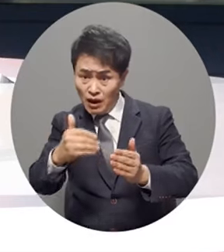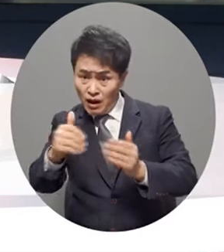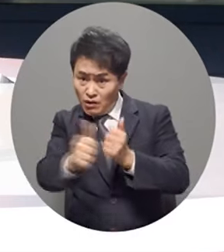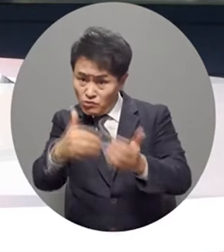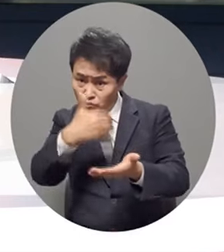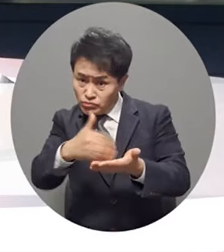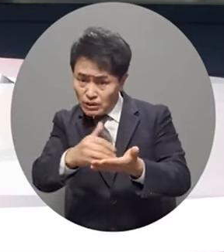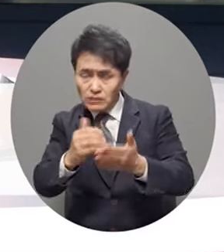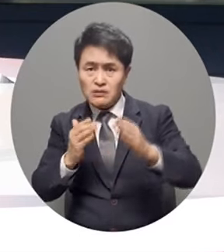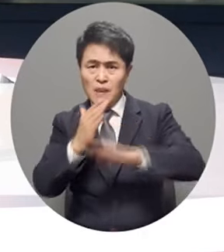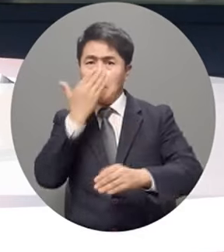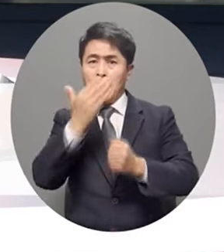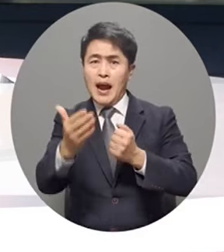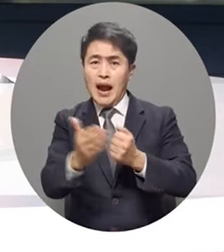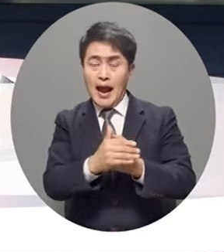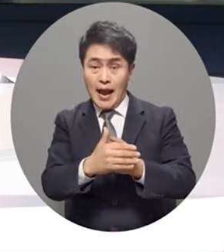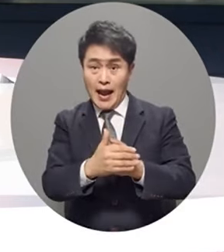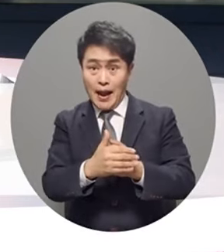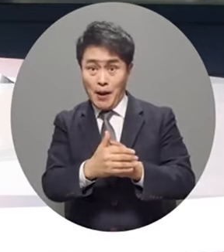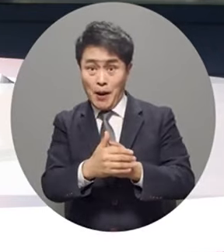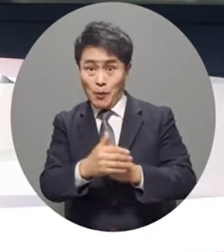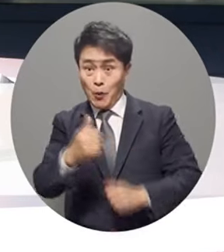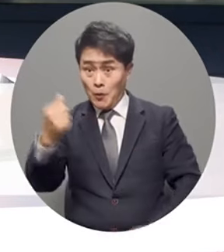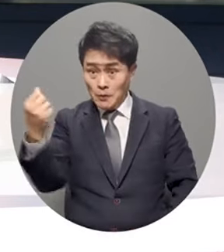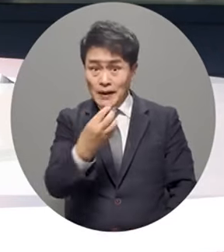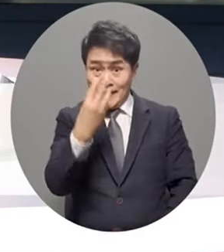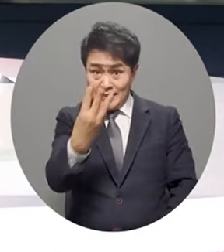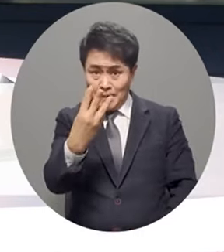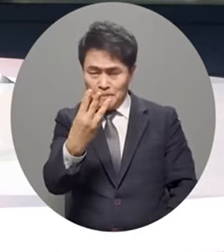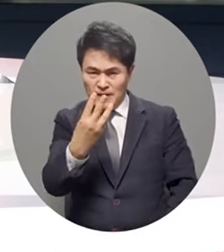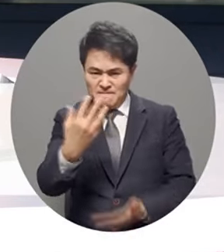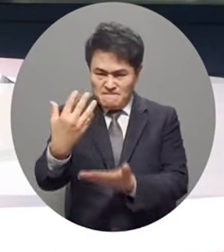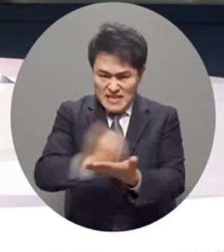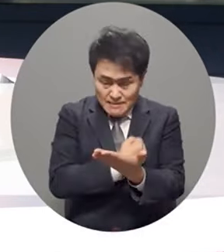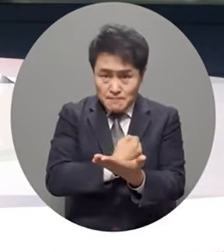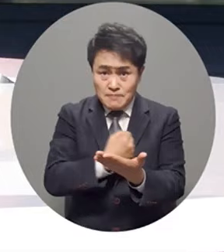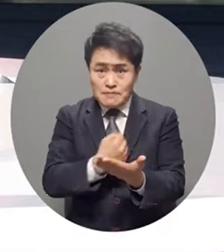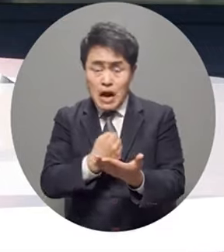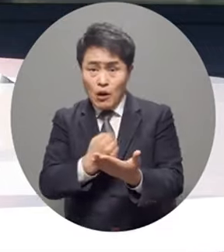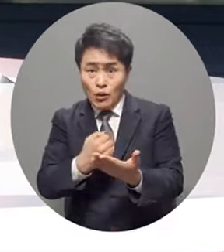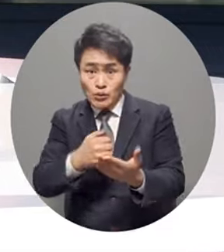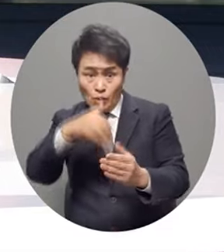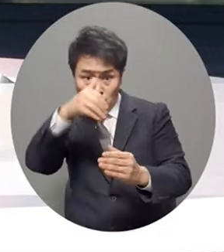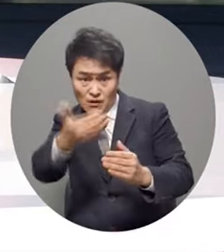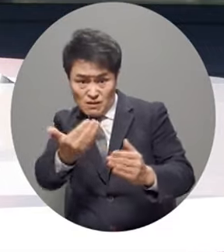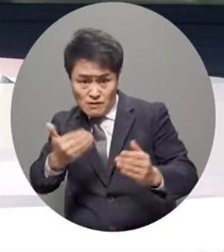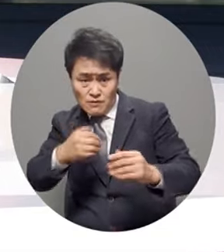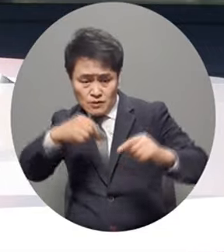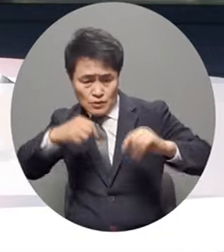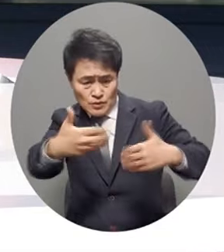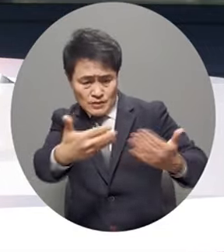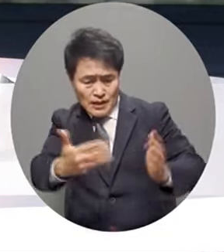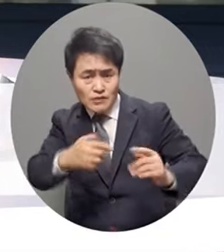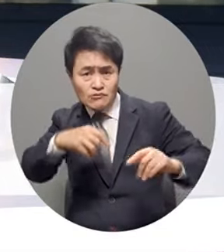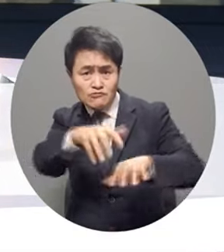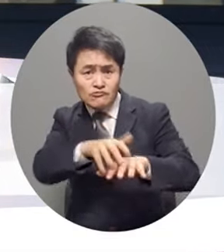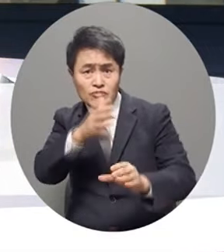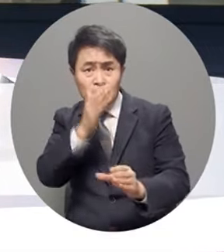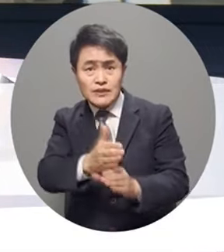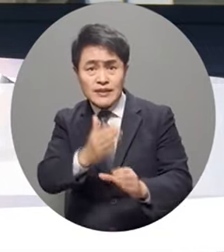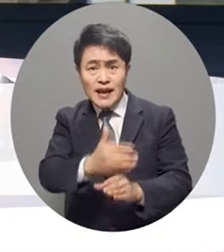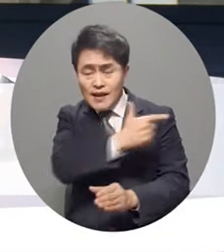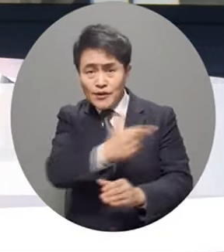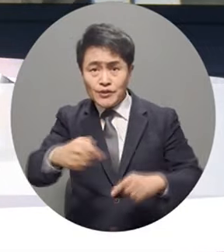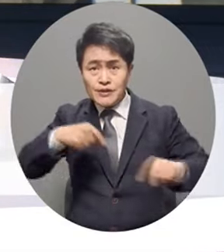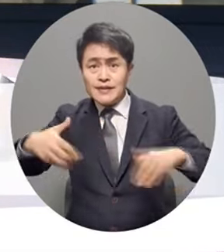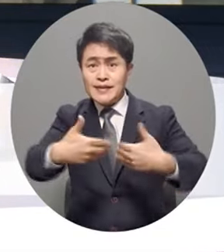될 거라며 기호 3번 확보는 물론 선거 전 교섭단체 구성까지 자신하고 있는데요. 여야 거대